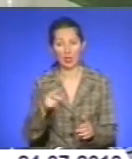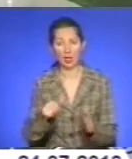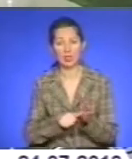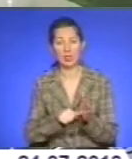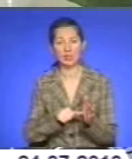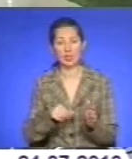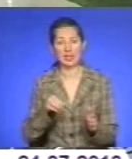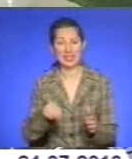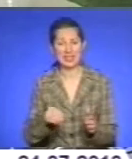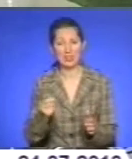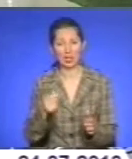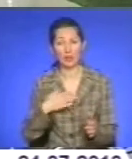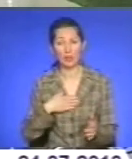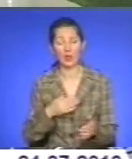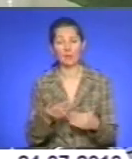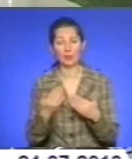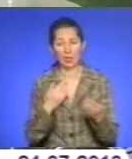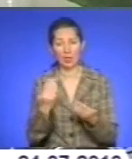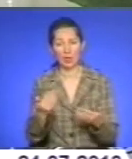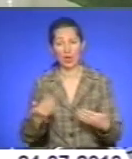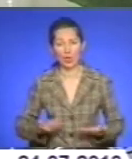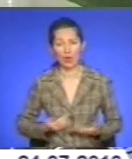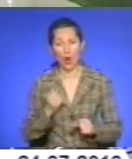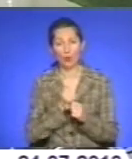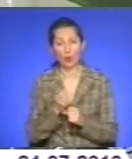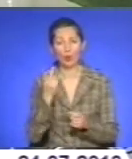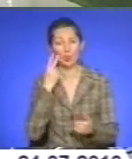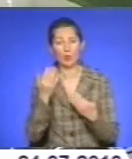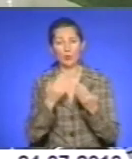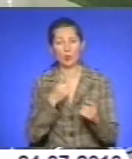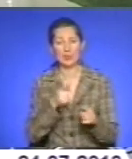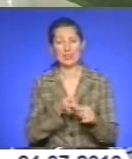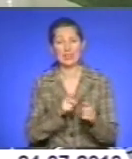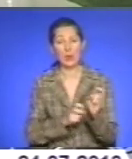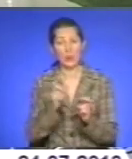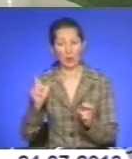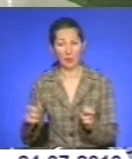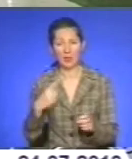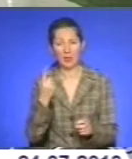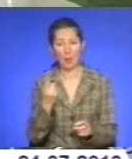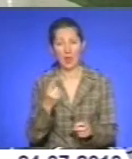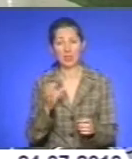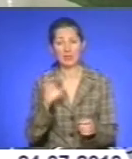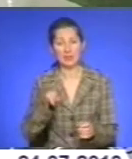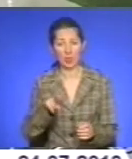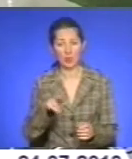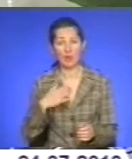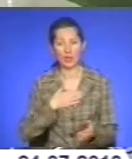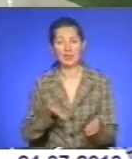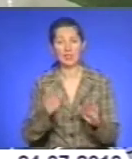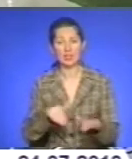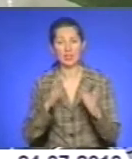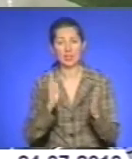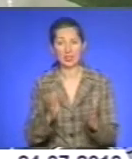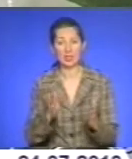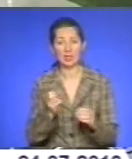гривень. Але ми ведемо живу з ними роботу, постійно спілкуємося з цими підприємцями і на 1 серпня в нас залишиться